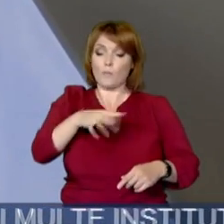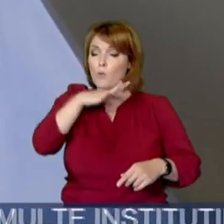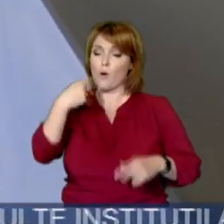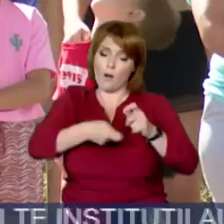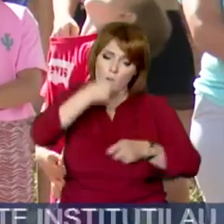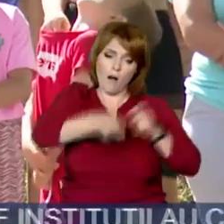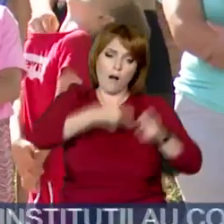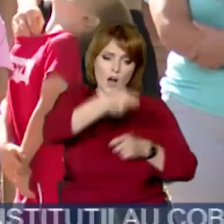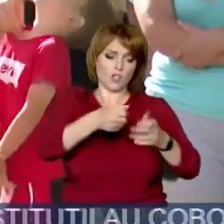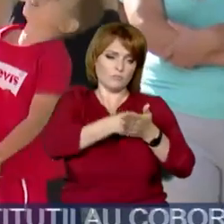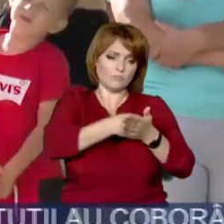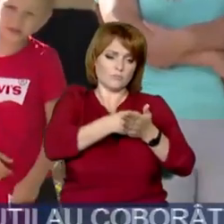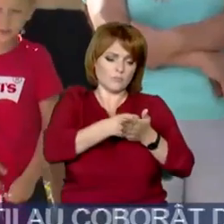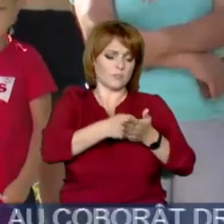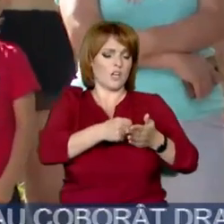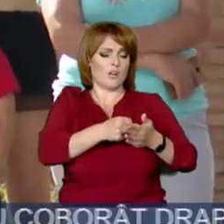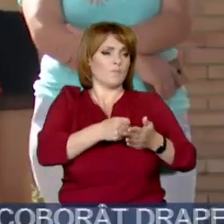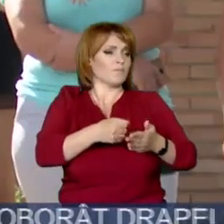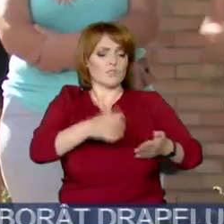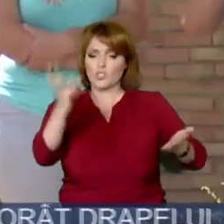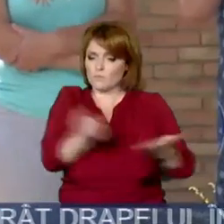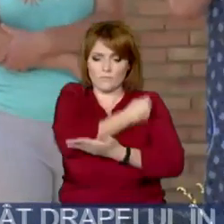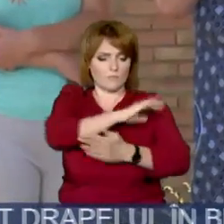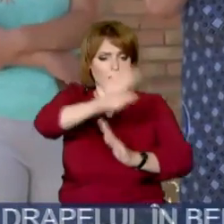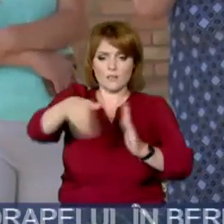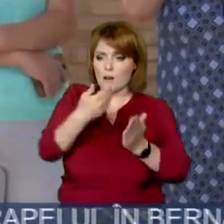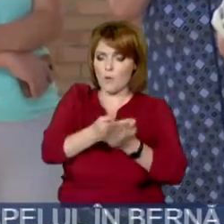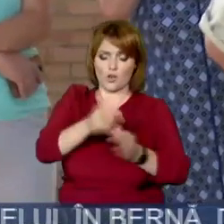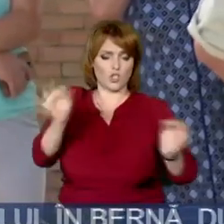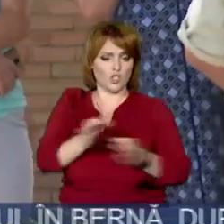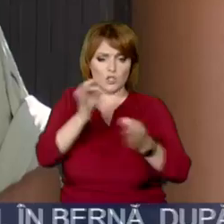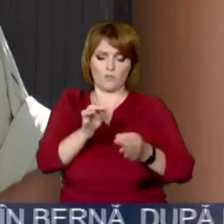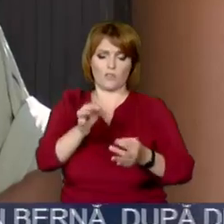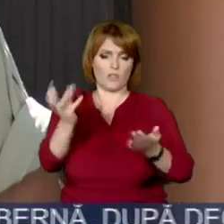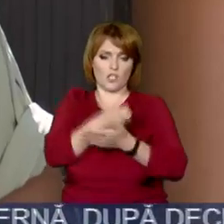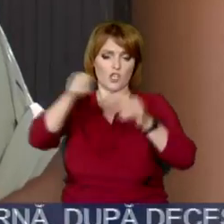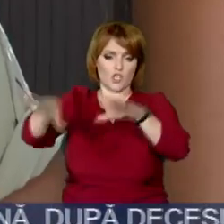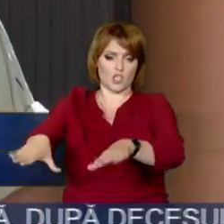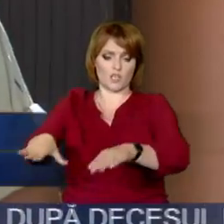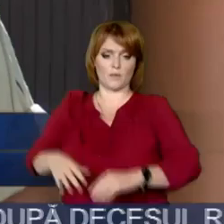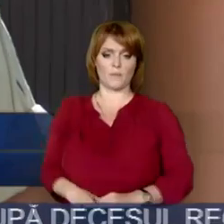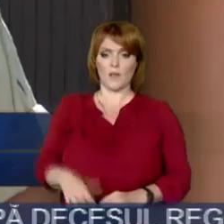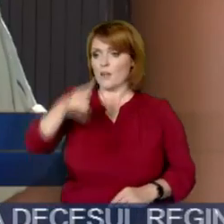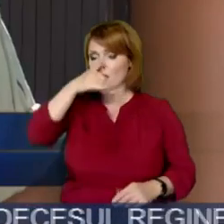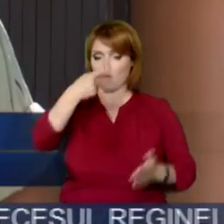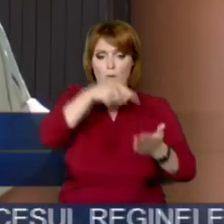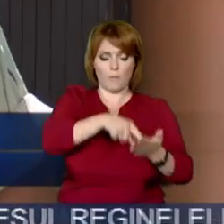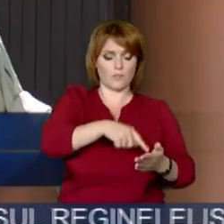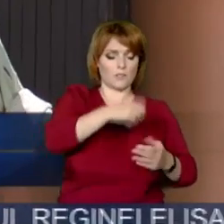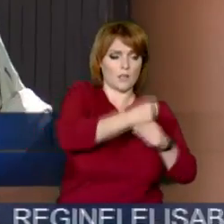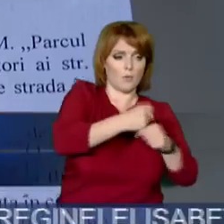Însă deocamdată nu au fost întreprinse acțiuni pentru a identifica soluții. Noi nu putem ajunge la lucru, nu putem ajunge